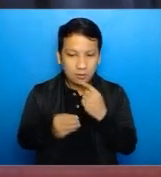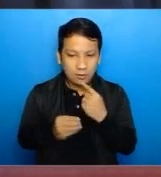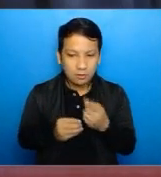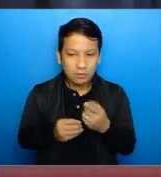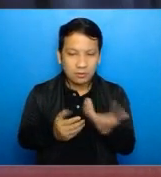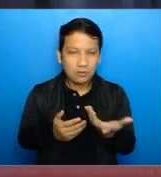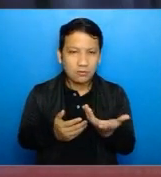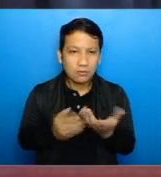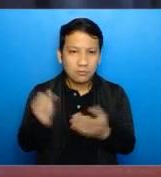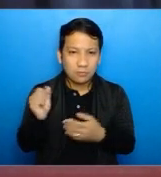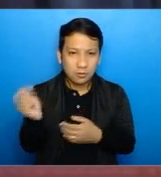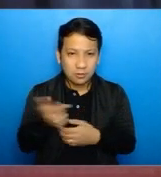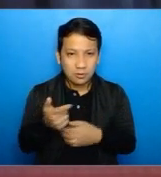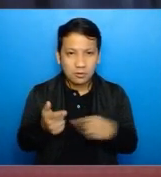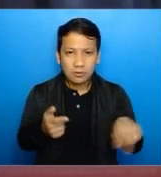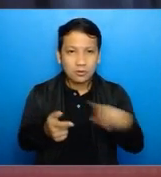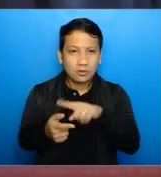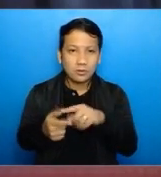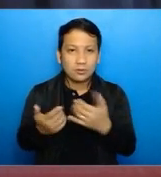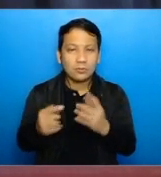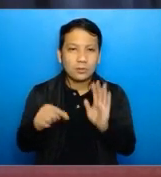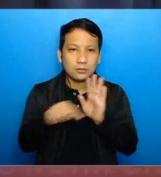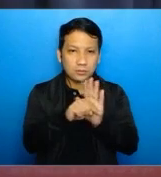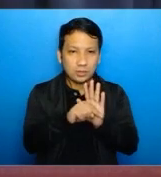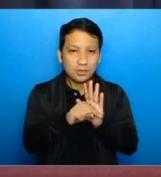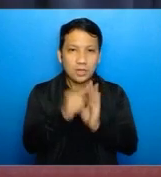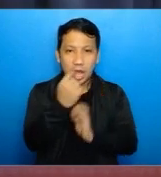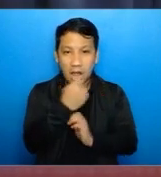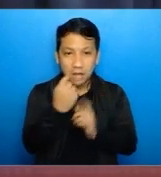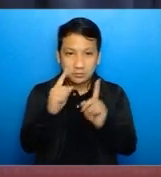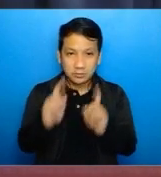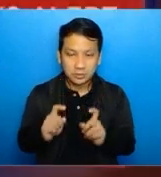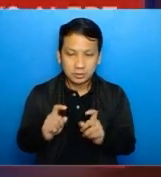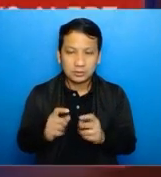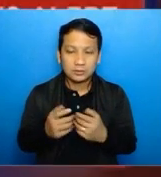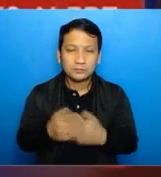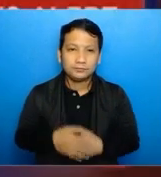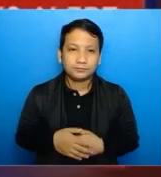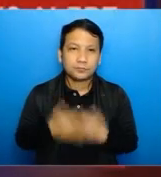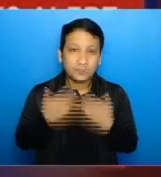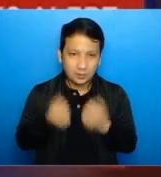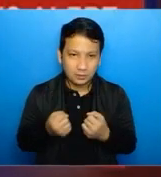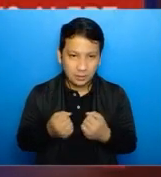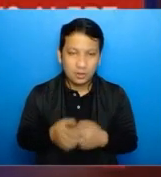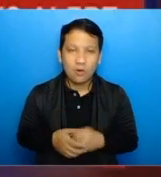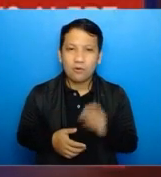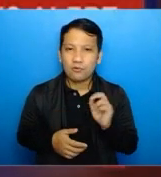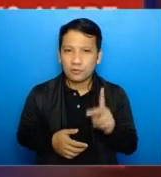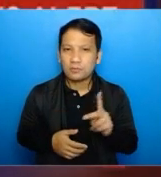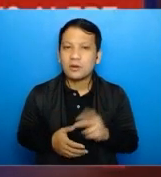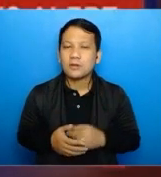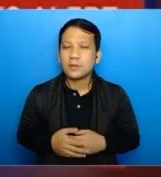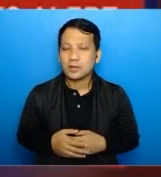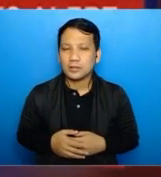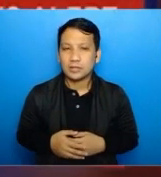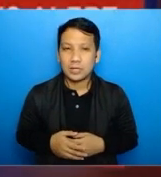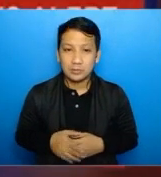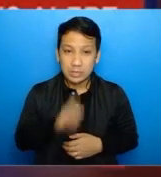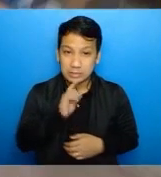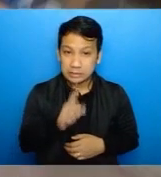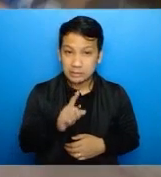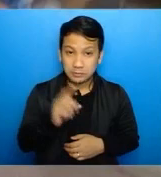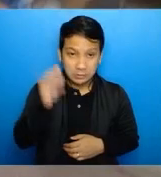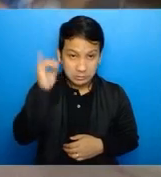all, turn negative and they are healthy. Sa kabila nito, sinabi ni Moreno